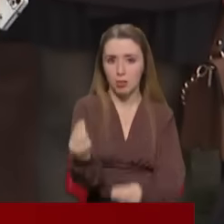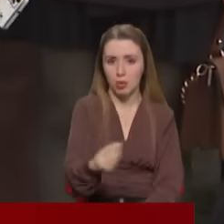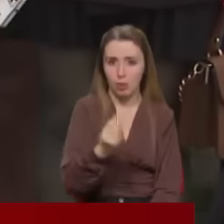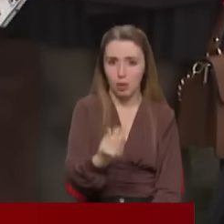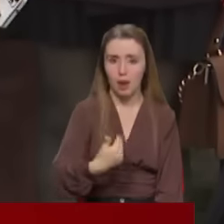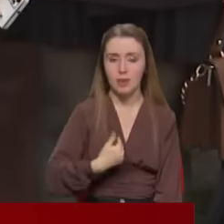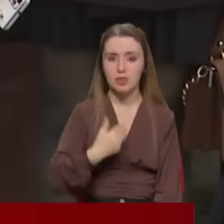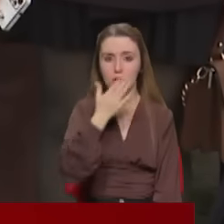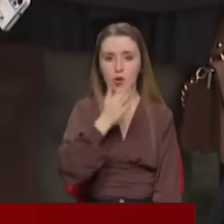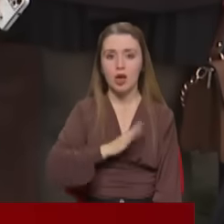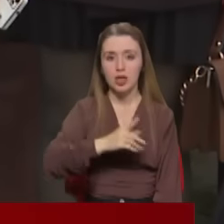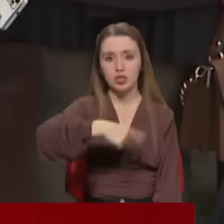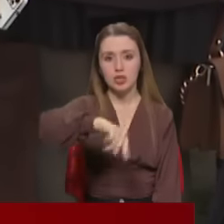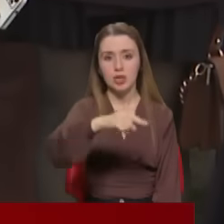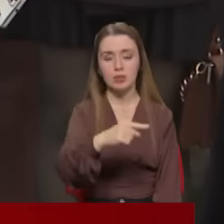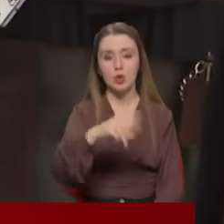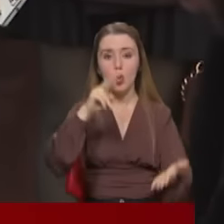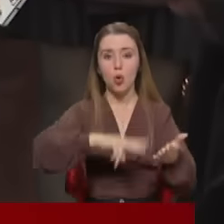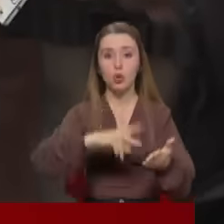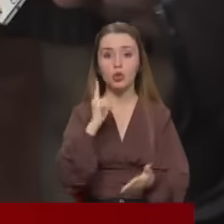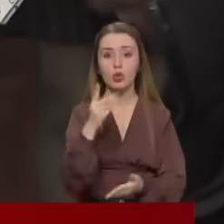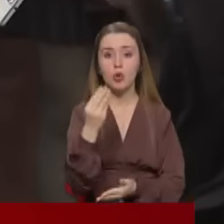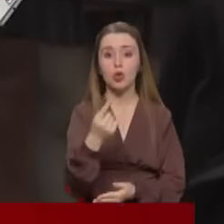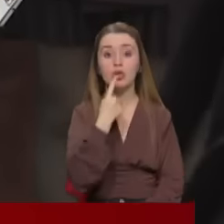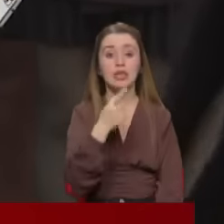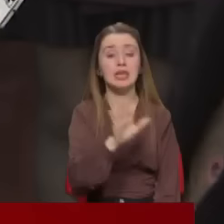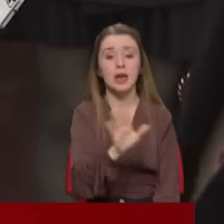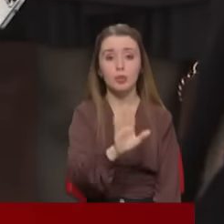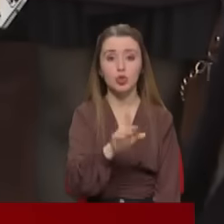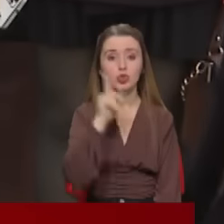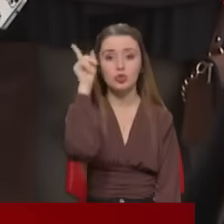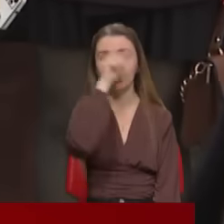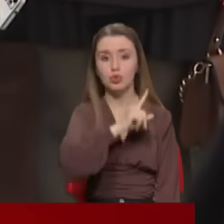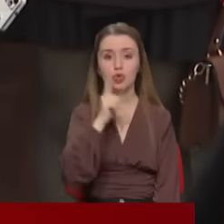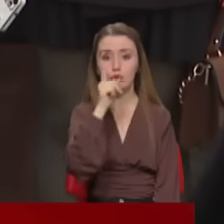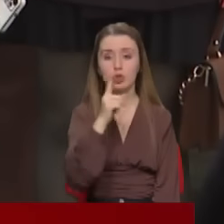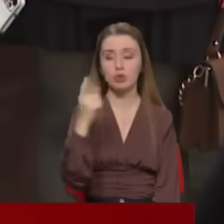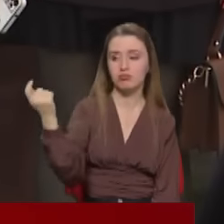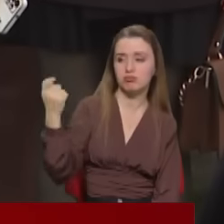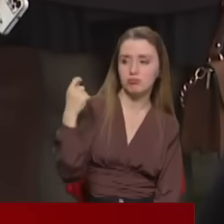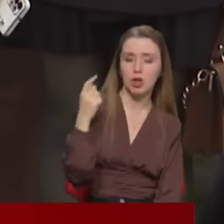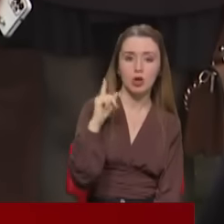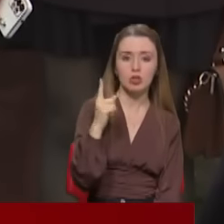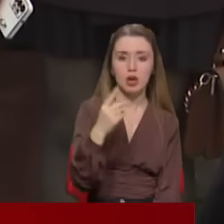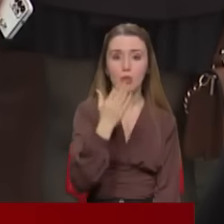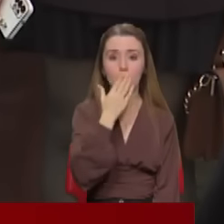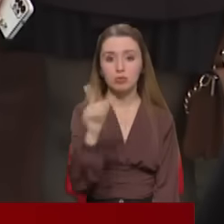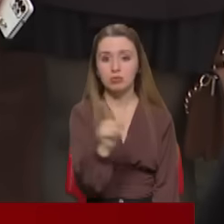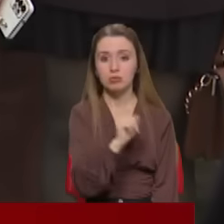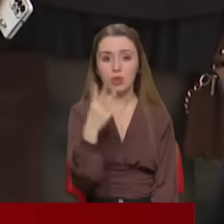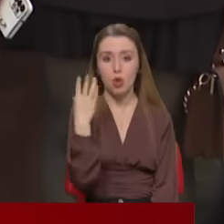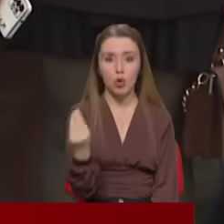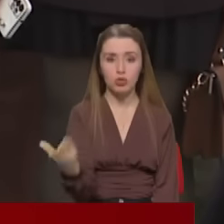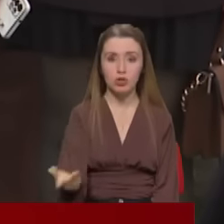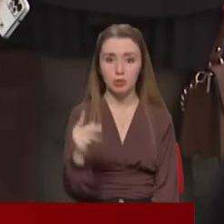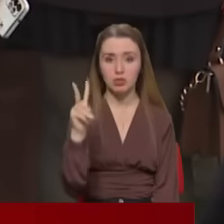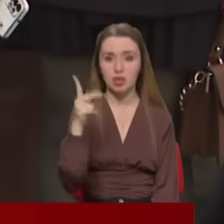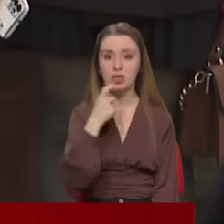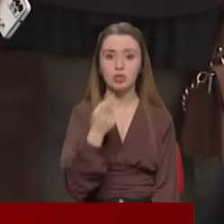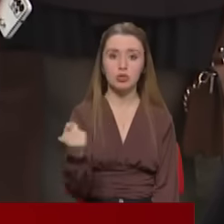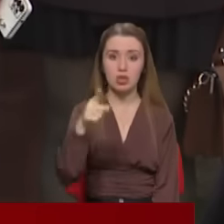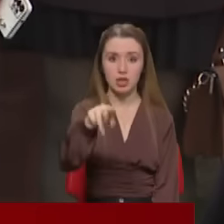Biz öğrencilerimize okuyun, öğretmen olun diyemiyoruz. Çünkü diyorlar ki hocam yani okusak ne olacak? Yani birkaç sene